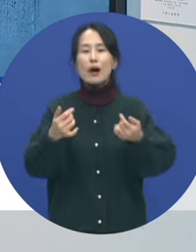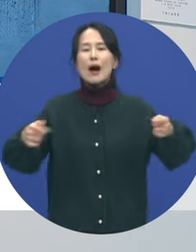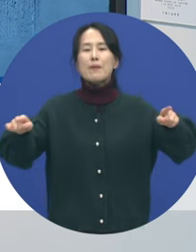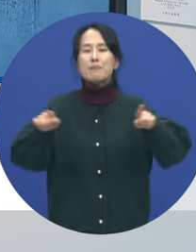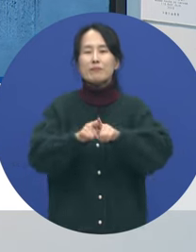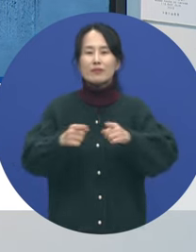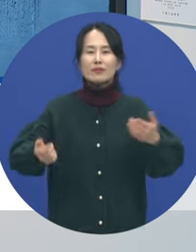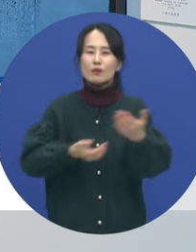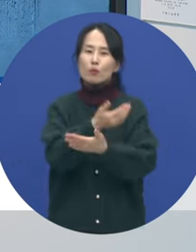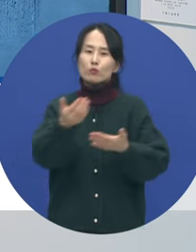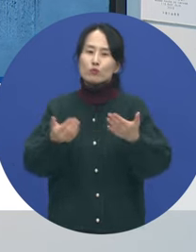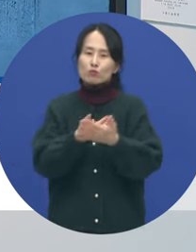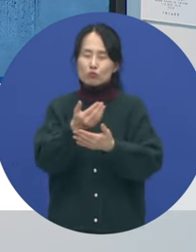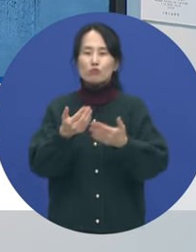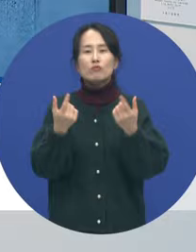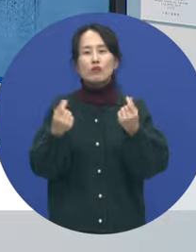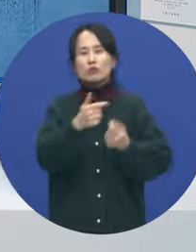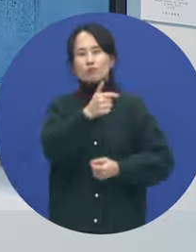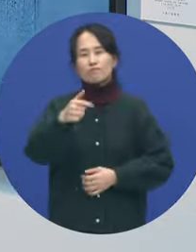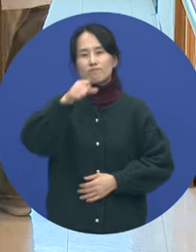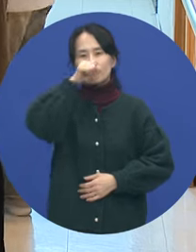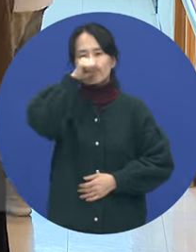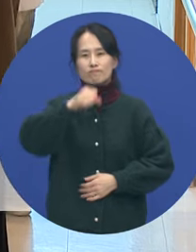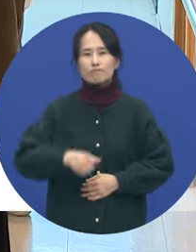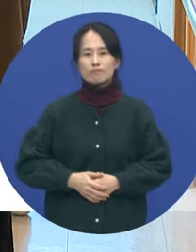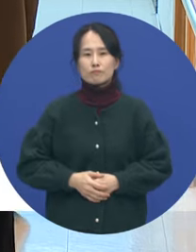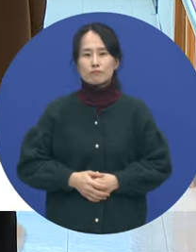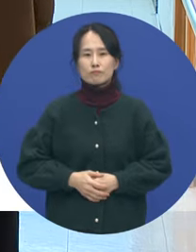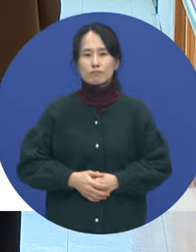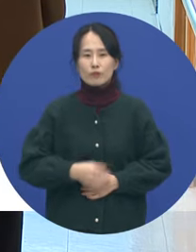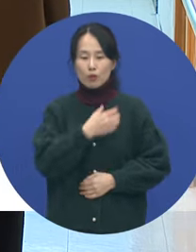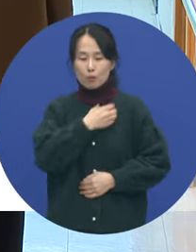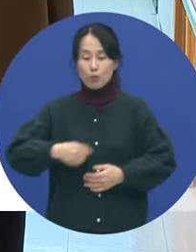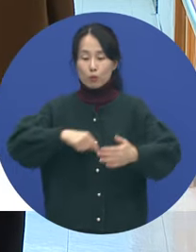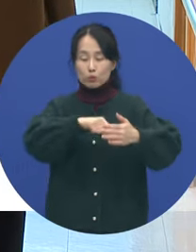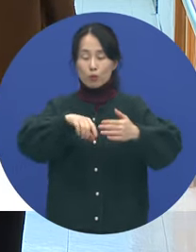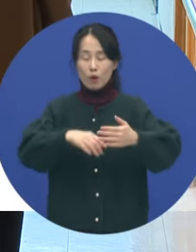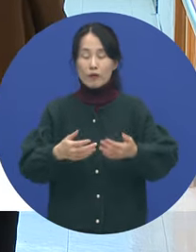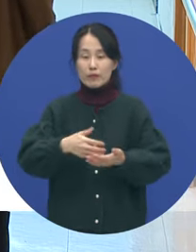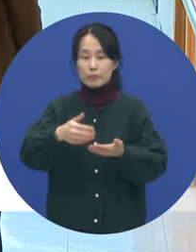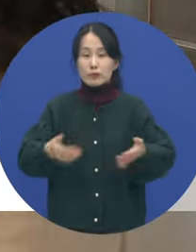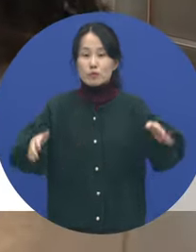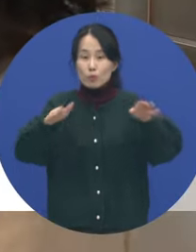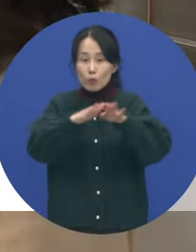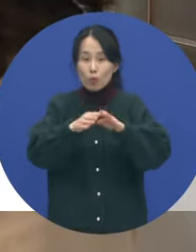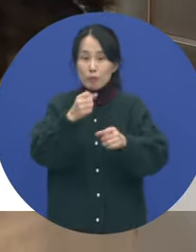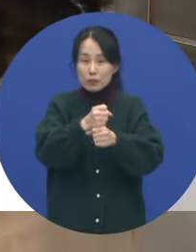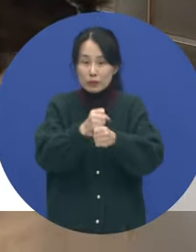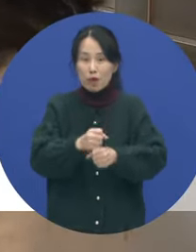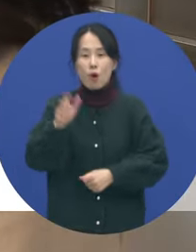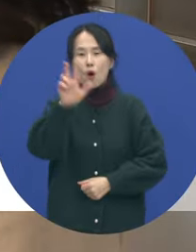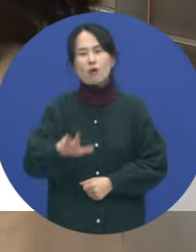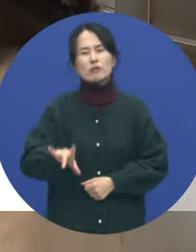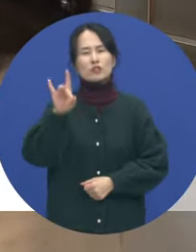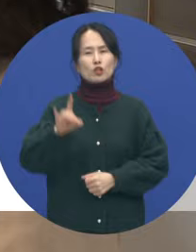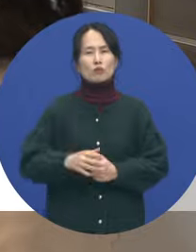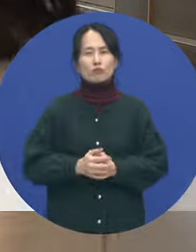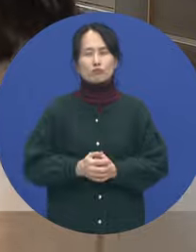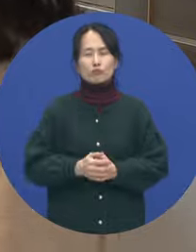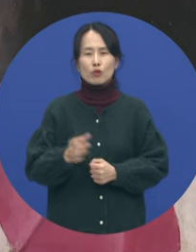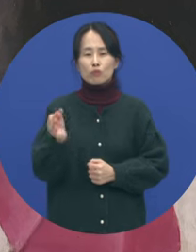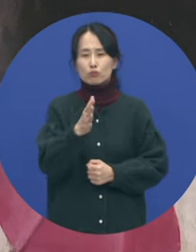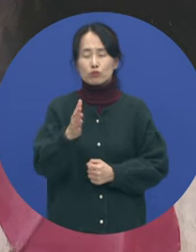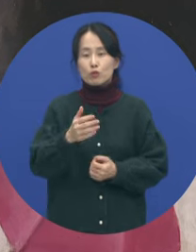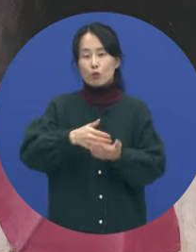향유도 하고 그런 점이 너무 좋습니다. 보건소 안에 갤러리를 만든 건 전국 처음입니다. 누구나 무료로